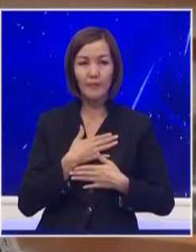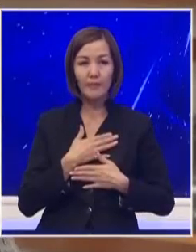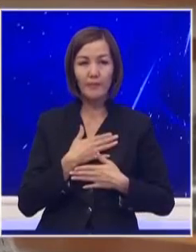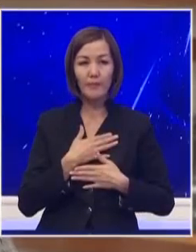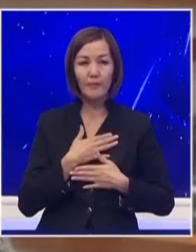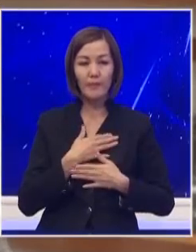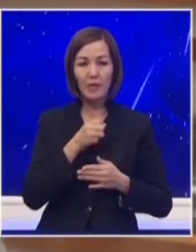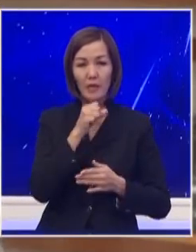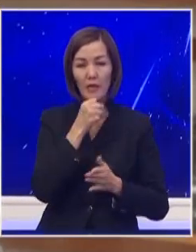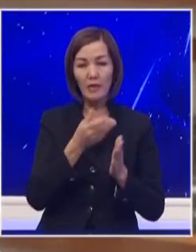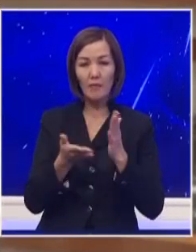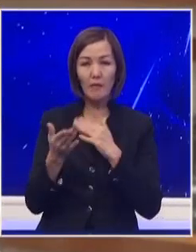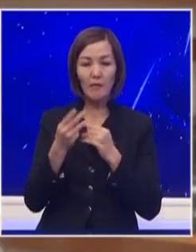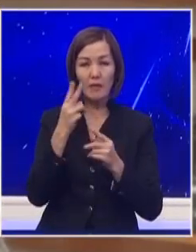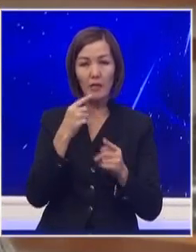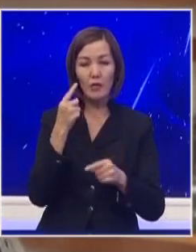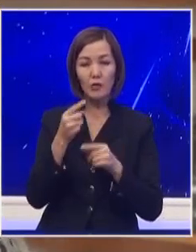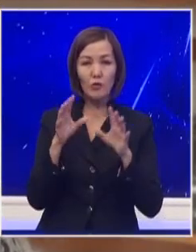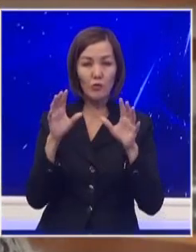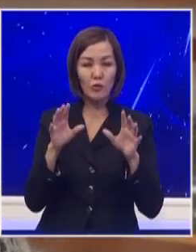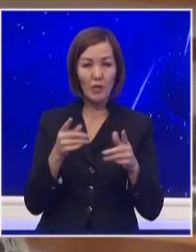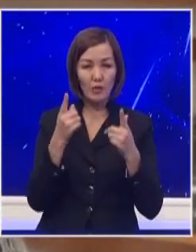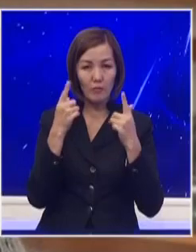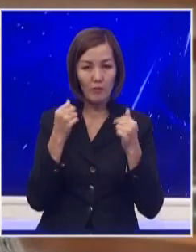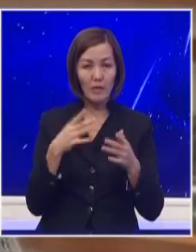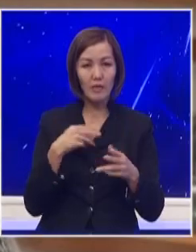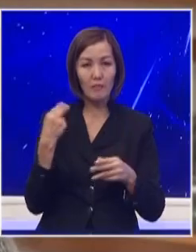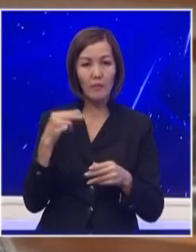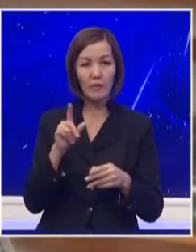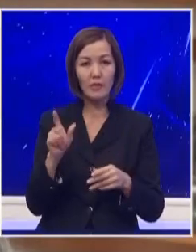тұрақтылық, жан-жақта соғыстың, мынау Ресей мен Украинаның арасындағы